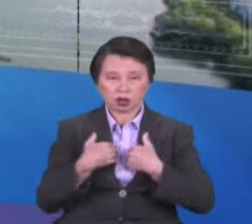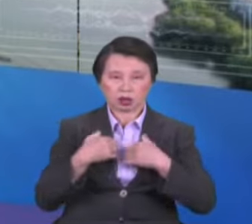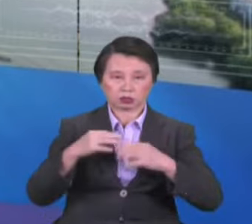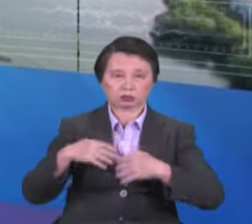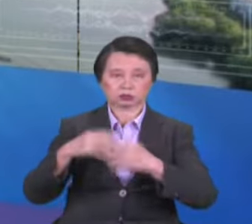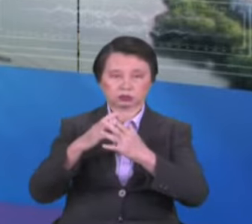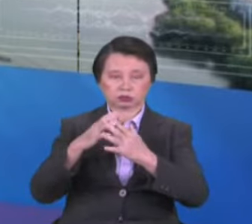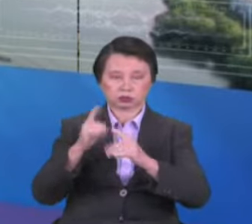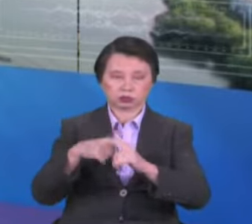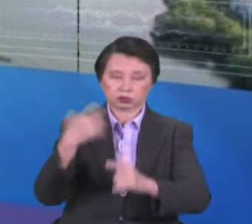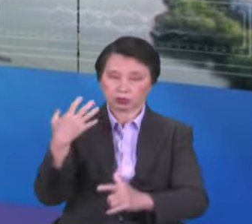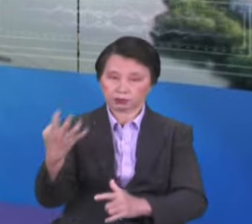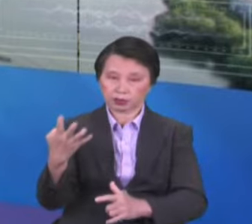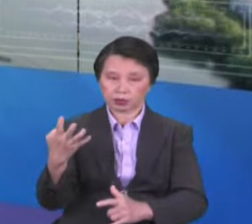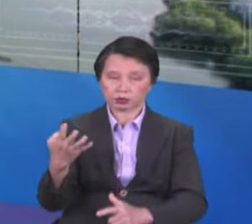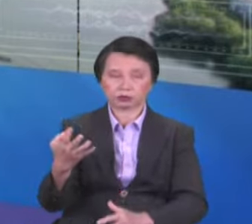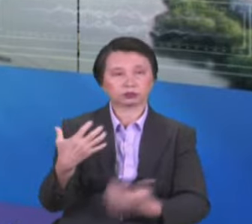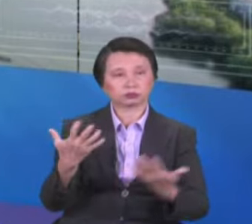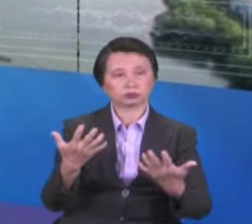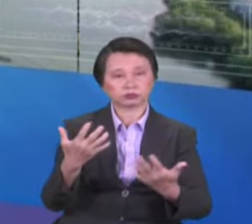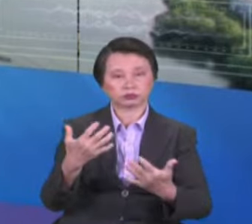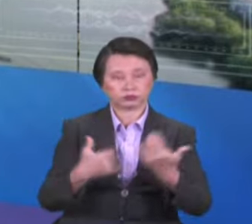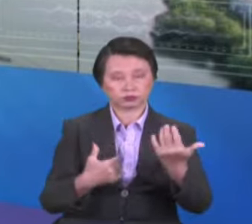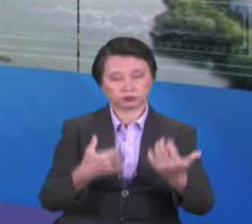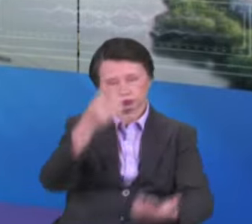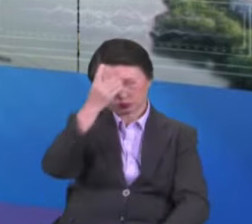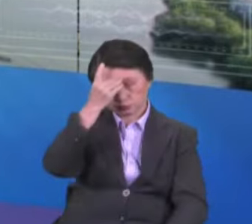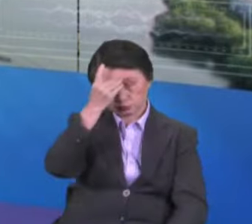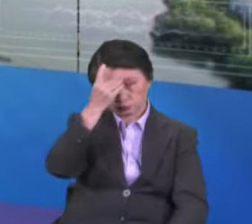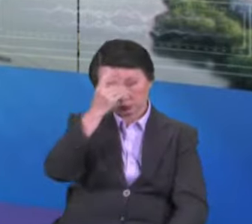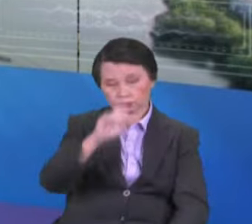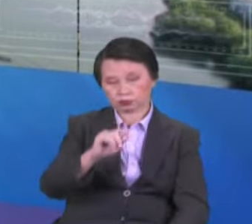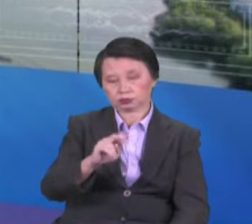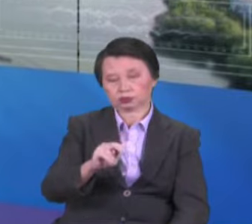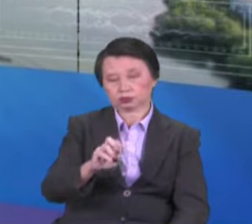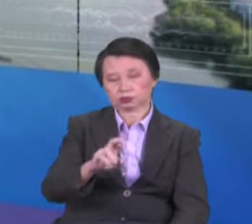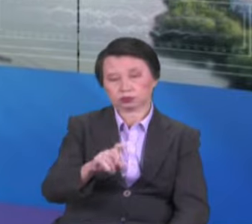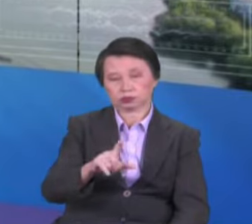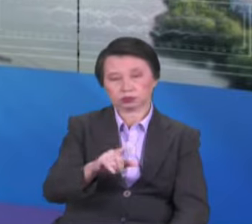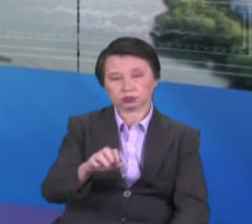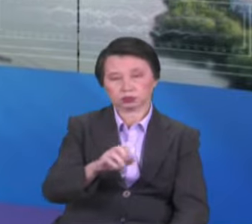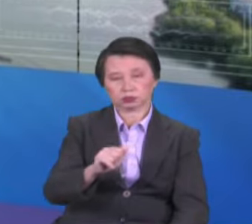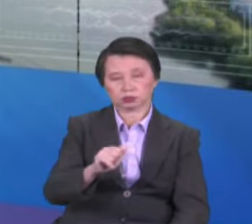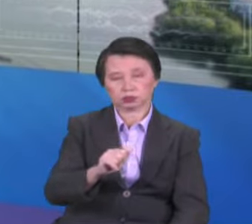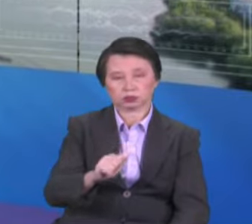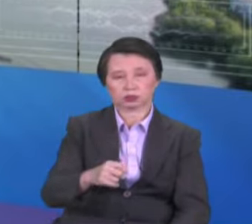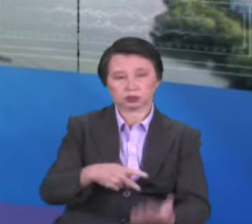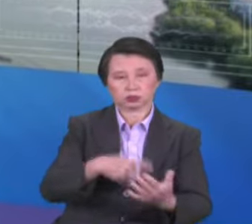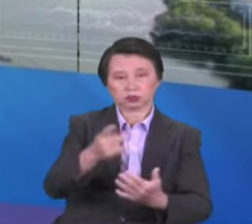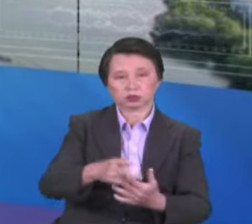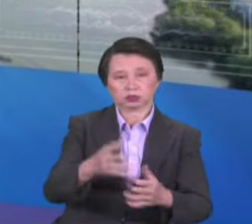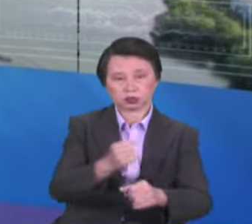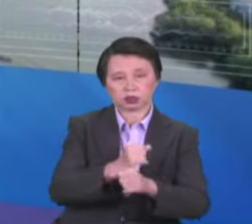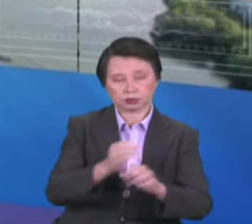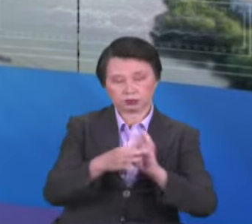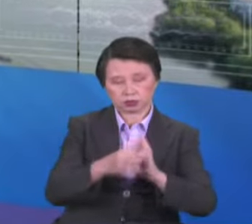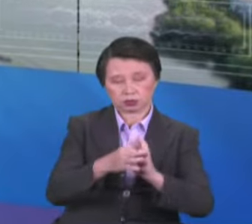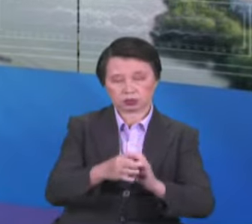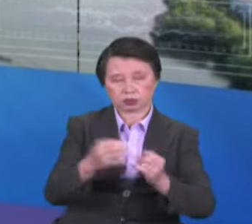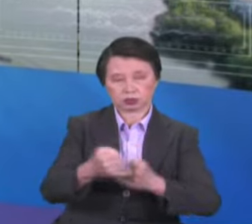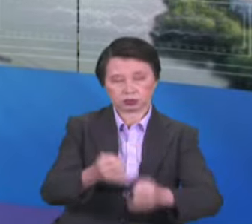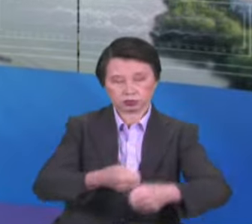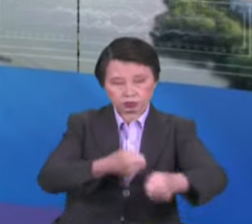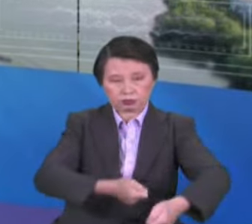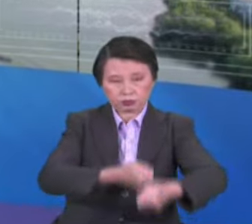dibangunkan April lalu. Mayor Bandaraya Kota Kinabalu, Datuk Norliza Awang Alip berkata program tersebut turut mendapat kerjasama Jabatan Pertanian